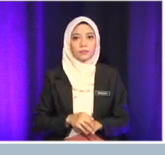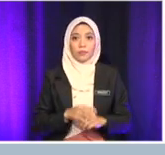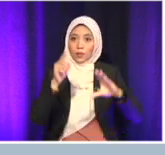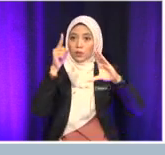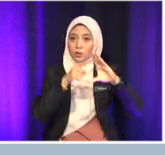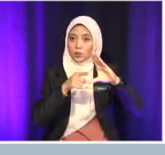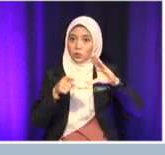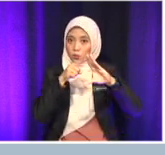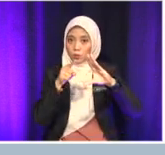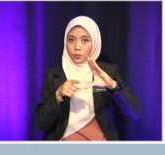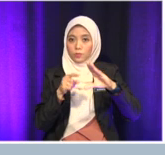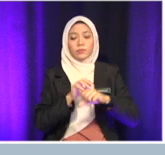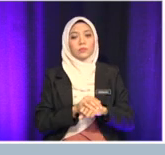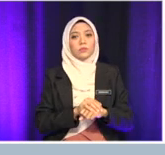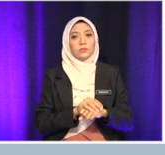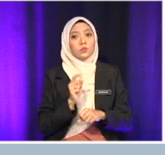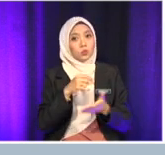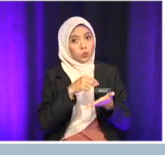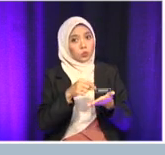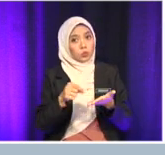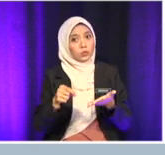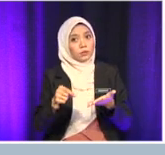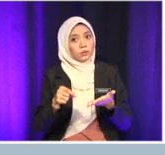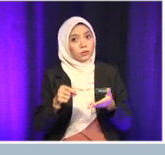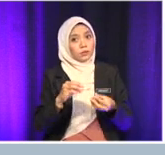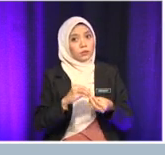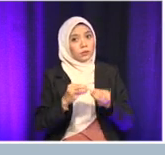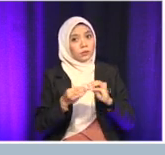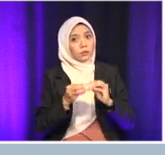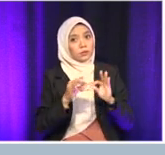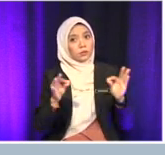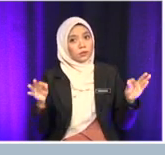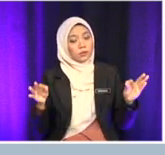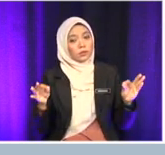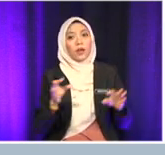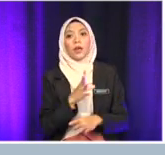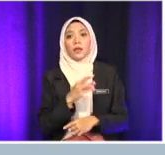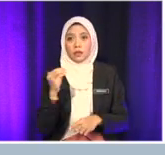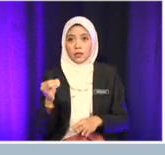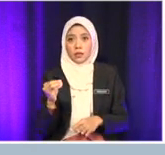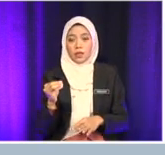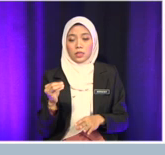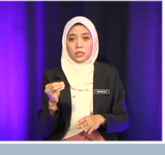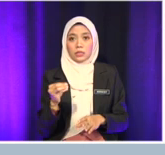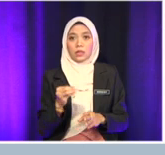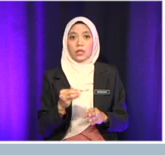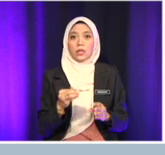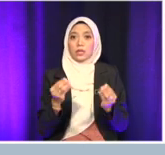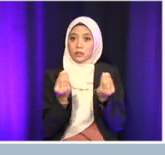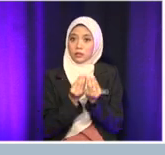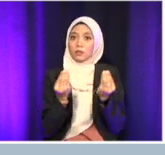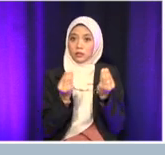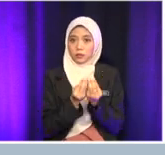menulis dua persamaan alinea bagi gambar tersebut dan menyelesaikan atau menghitung mencari nilai